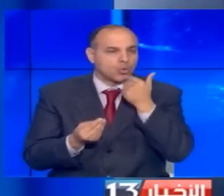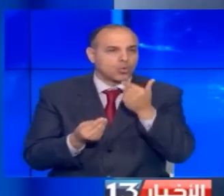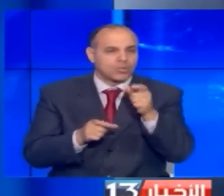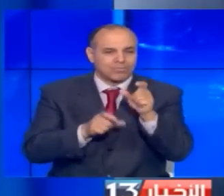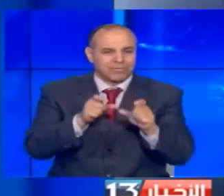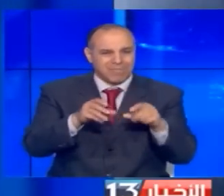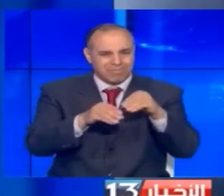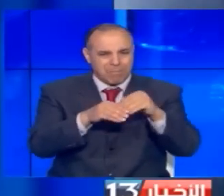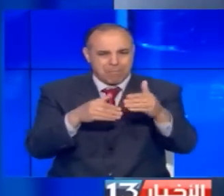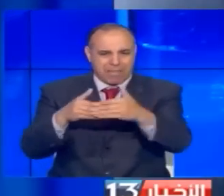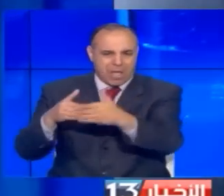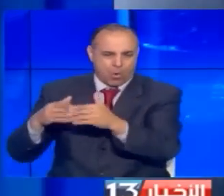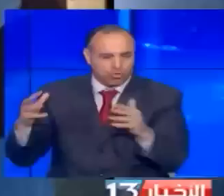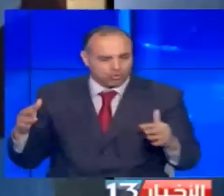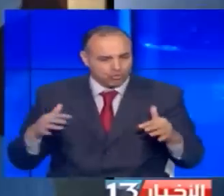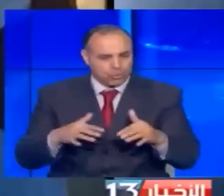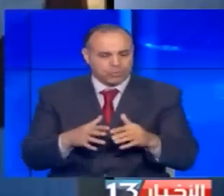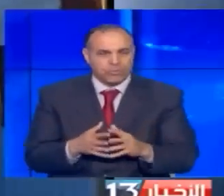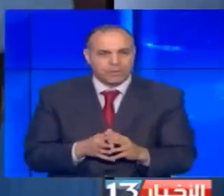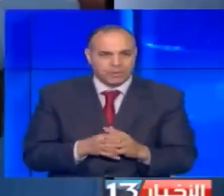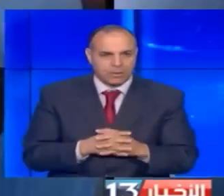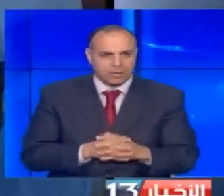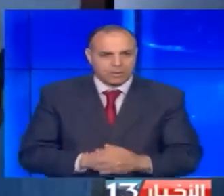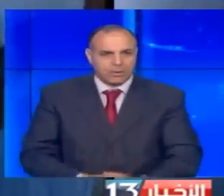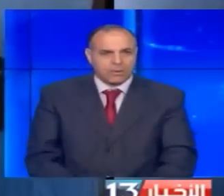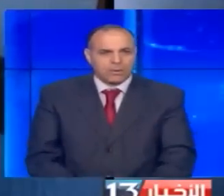سكان المناطق المجاورة.